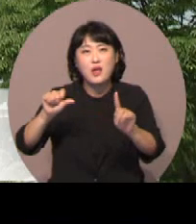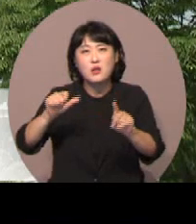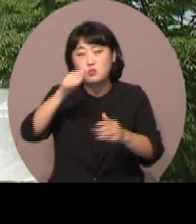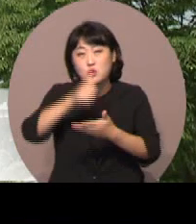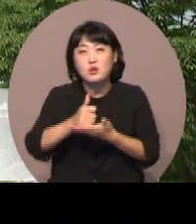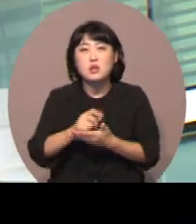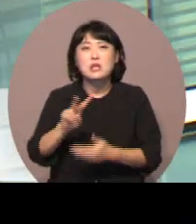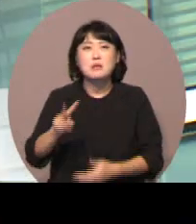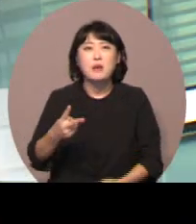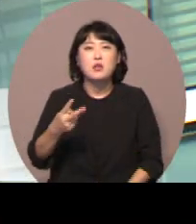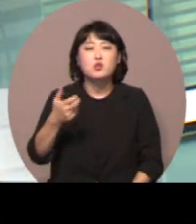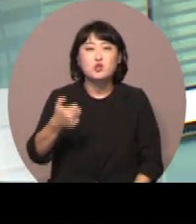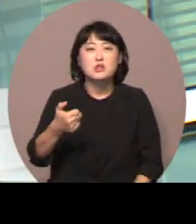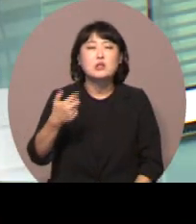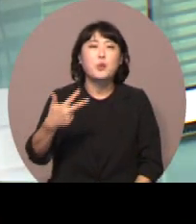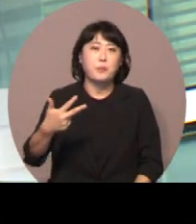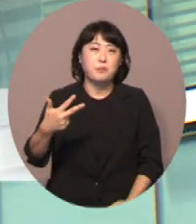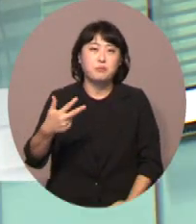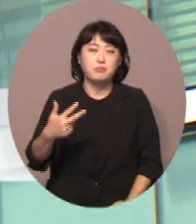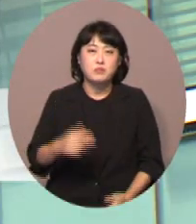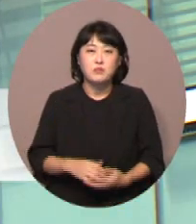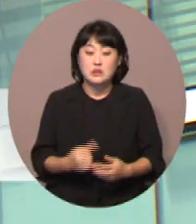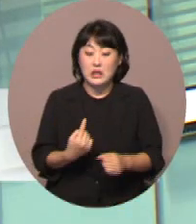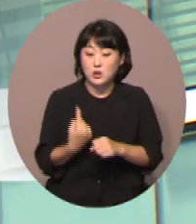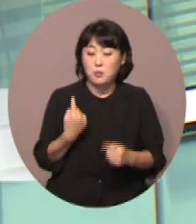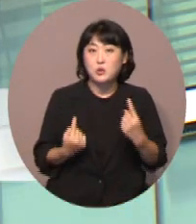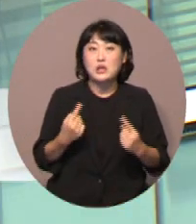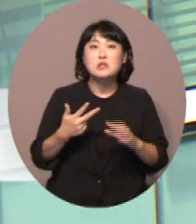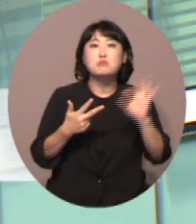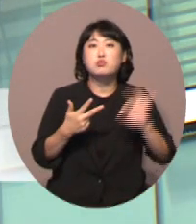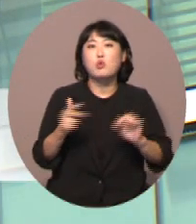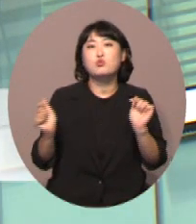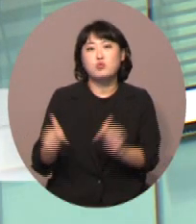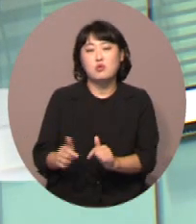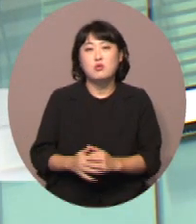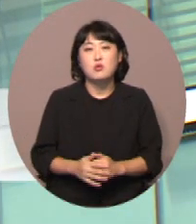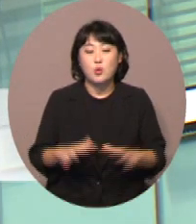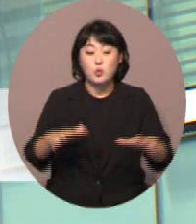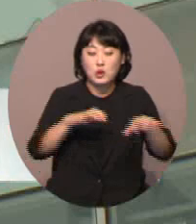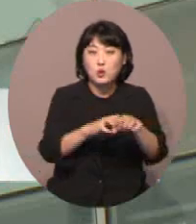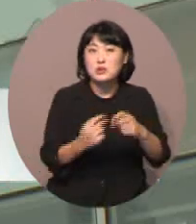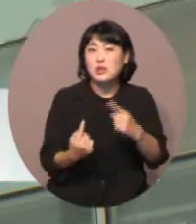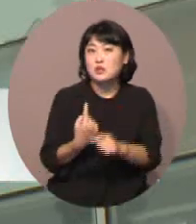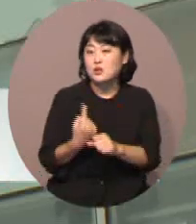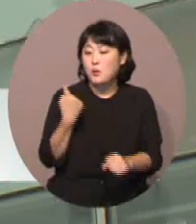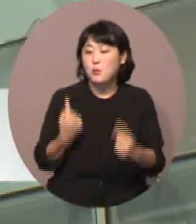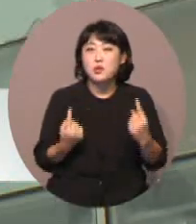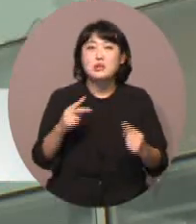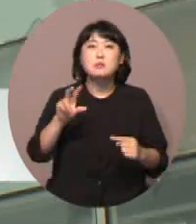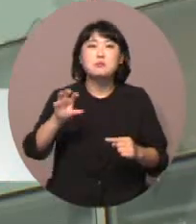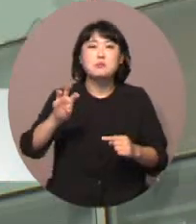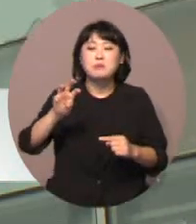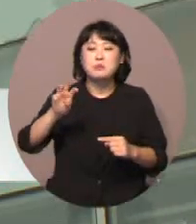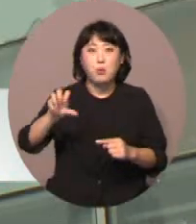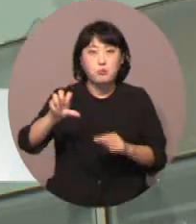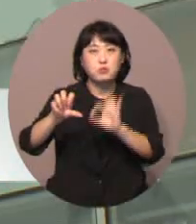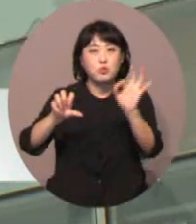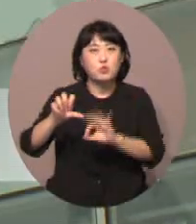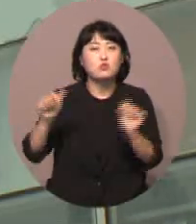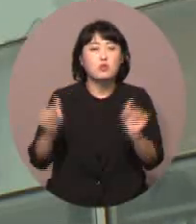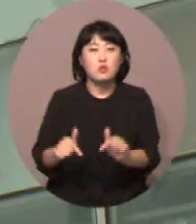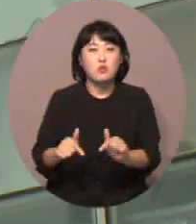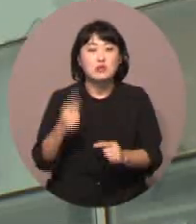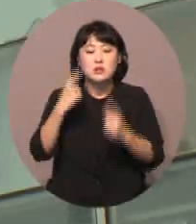200 7건으로 지난해보다 7% 줄었고 교통 사고는 지난해보다 35% 감소에